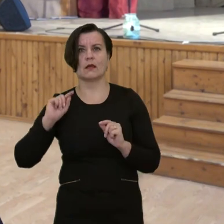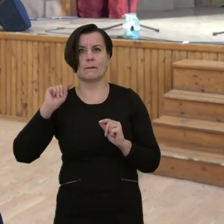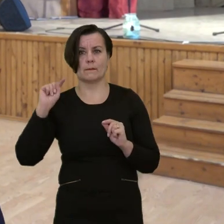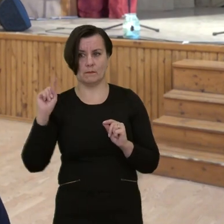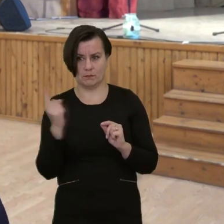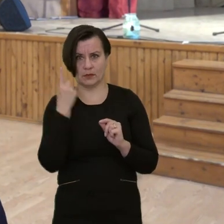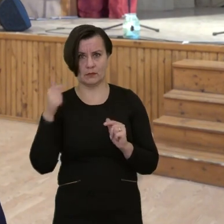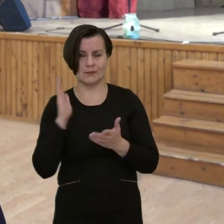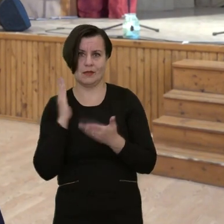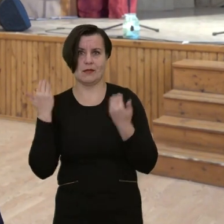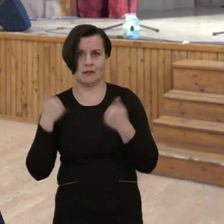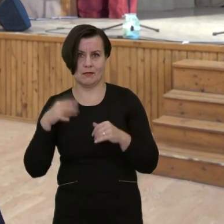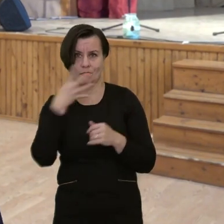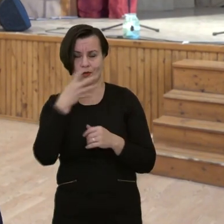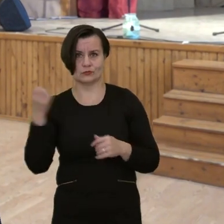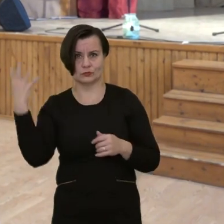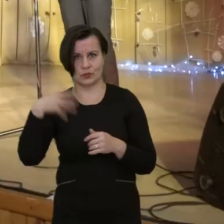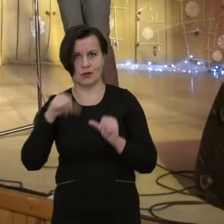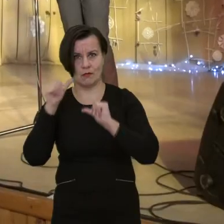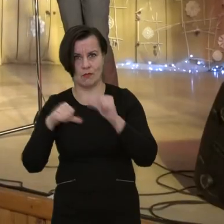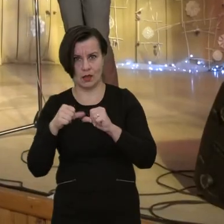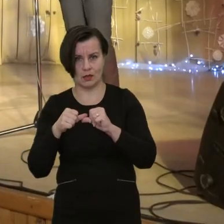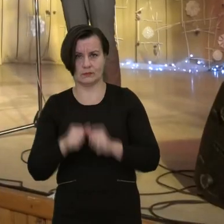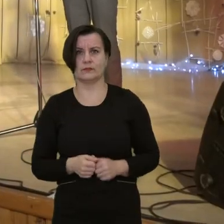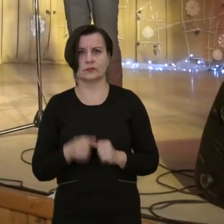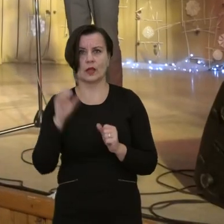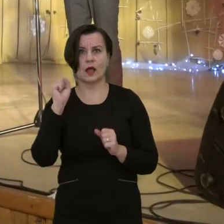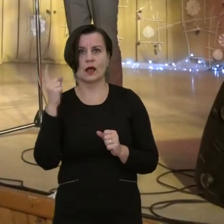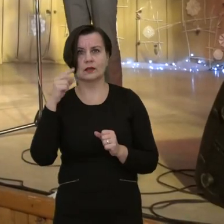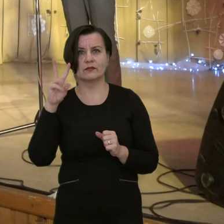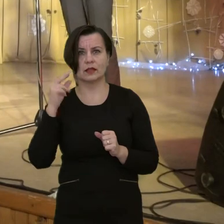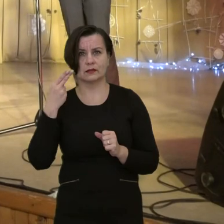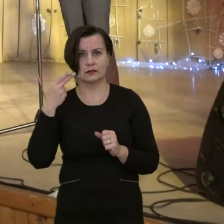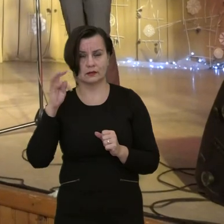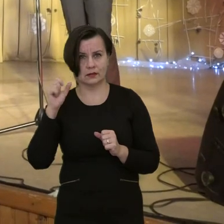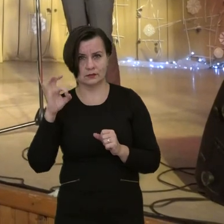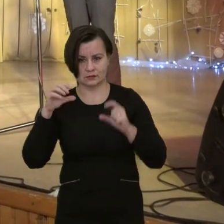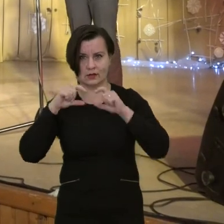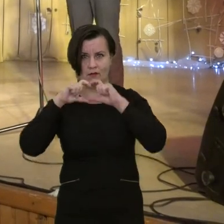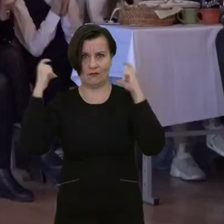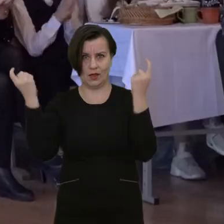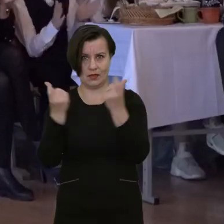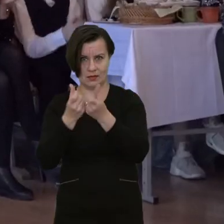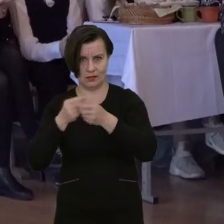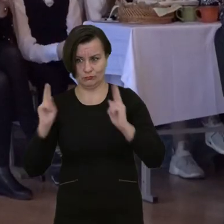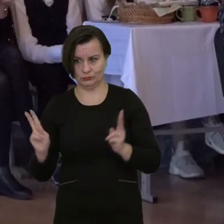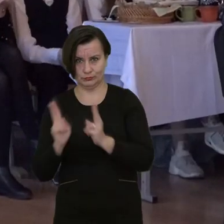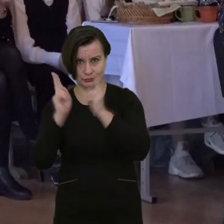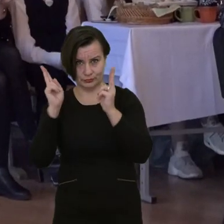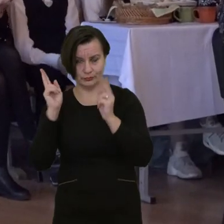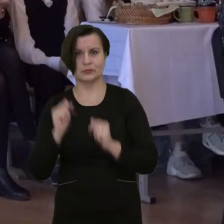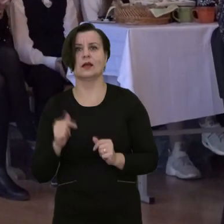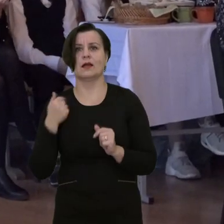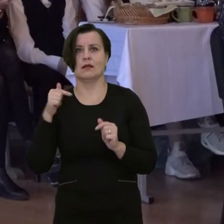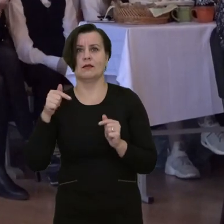pirmajai 440 metų. Būtent ir advento vainiko įžiebimą, tą adventinę popietę, mes